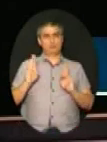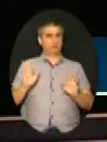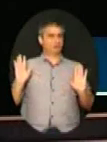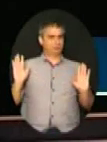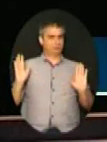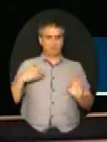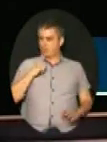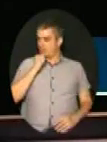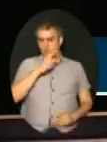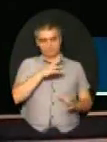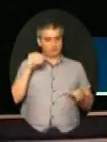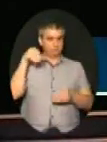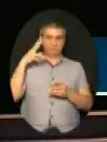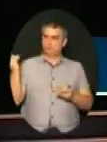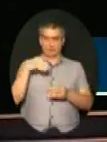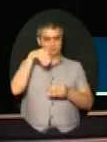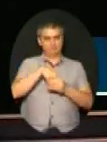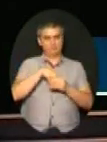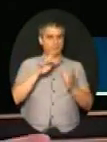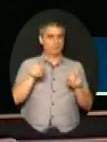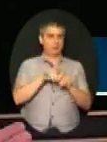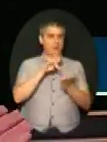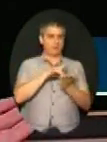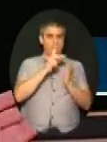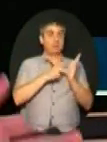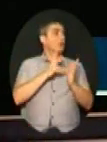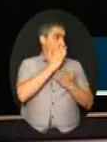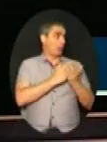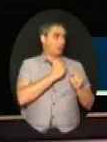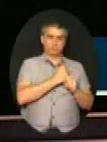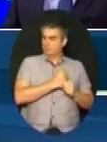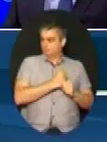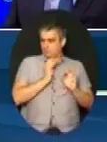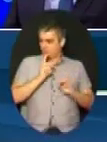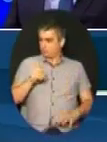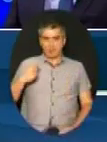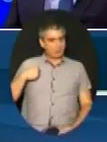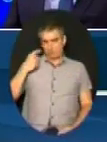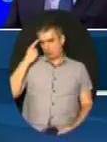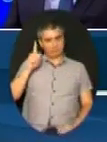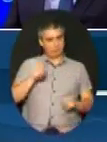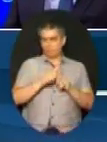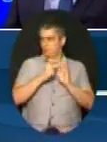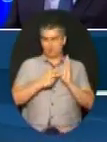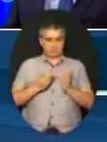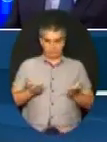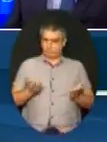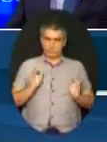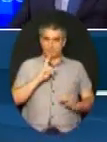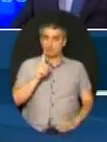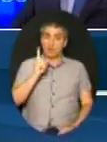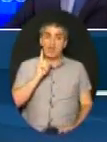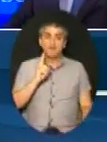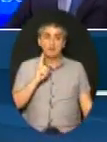אני לא רוצה לשים אותם בקטגוריה אחת. לא, כי היו כאלה שעשו את זה. ממש לא. אני לא חושבת שהם באותה קטגוריה. יחד עם